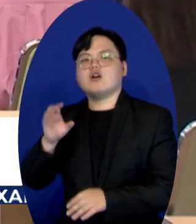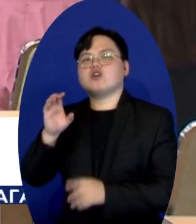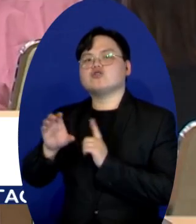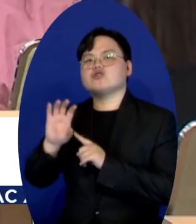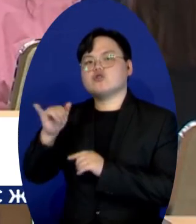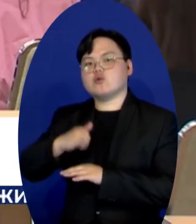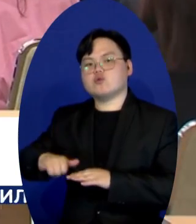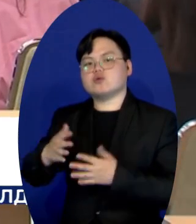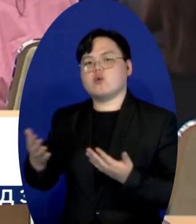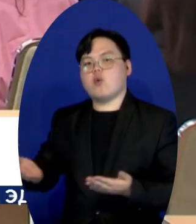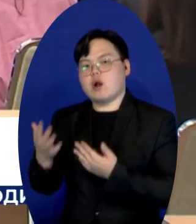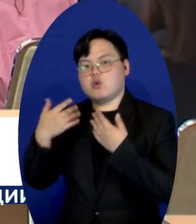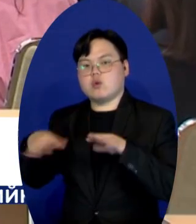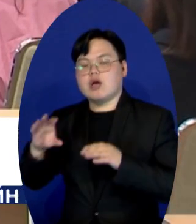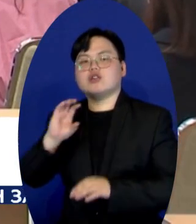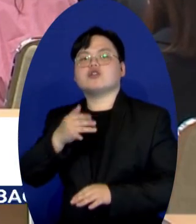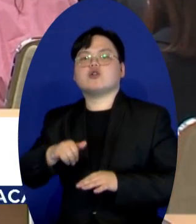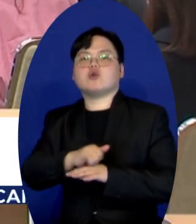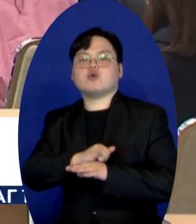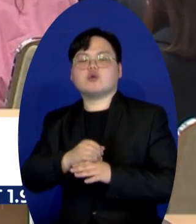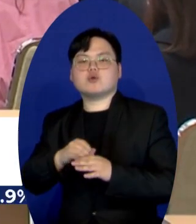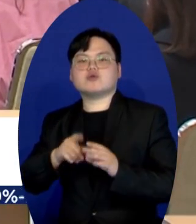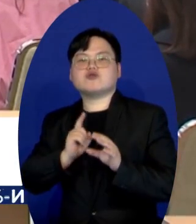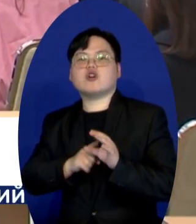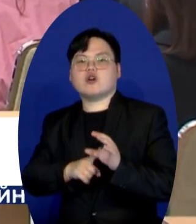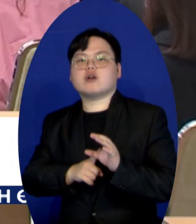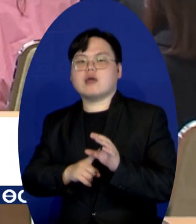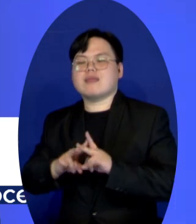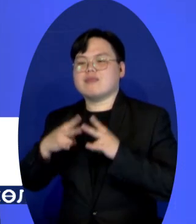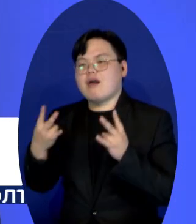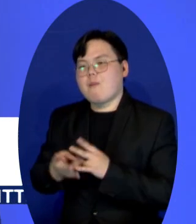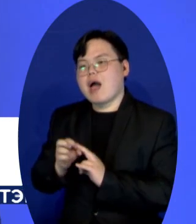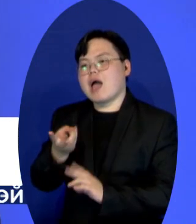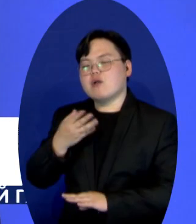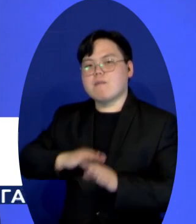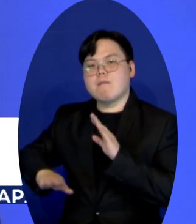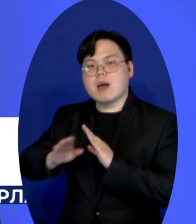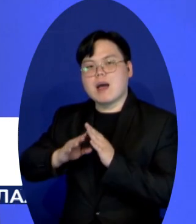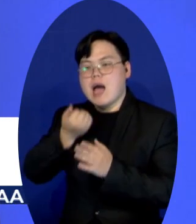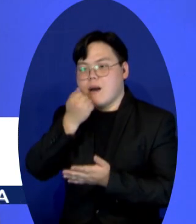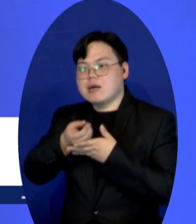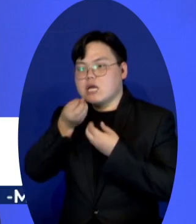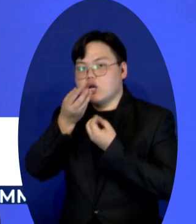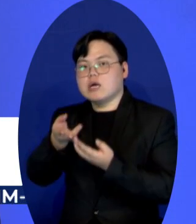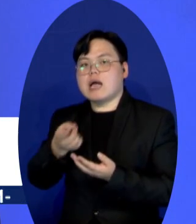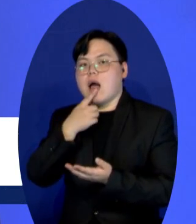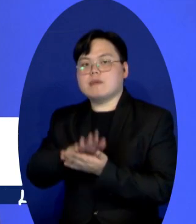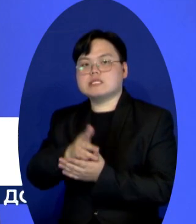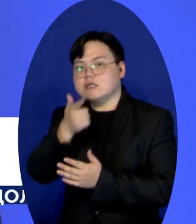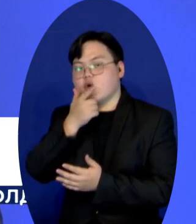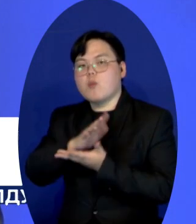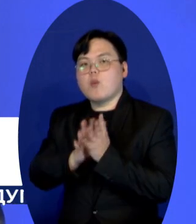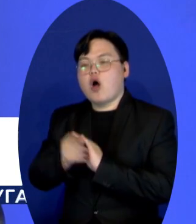дахин уриаллаа. Өмөр Цолонгосын өнөөгийн нийгмийн байгууллалаад аюулгүй байдалд баталгаа өгч чадахгүй боловч одоогийн улс төрийн тогтолцоо хүчээр